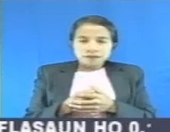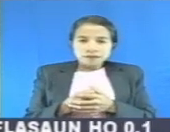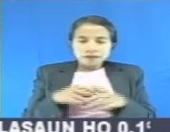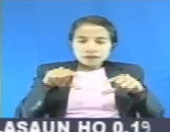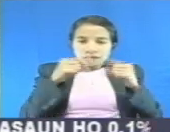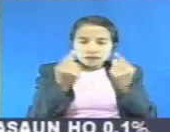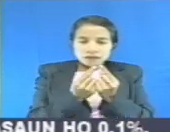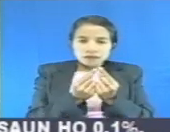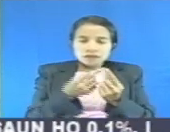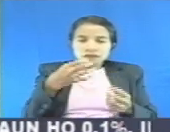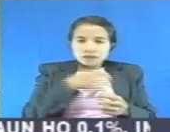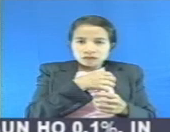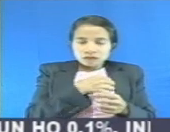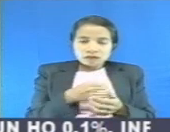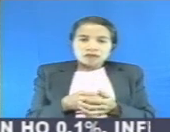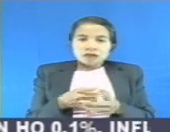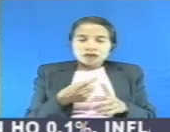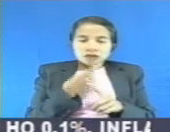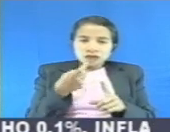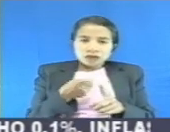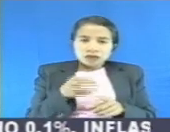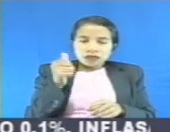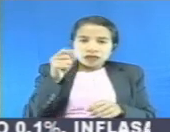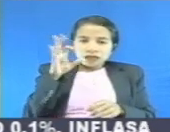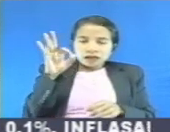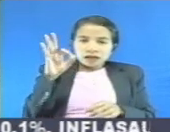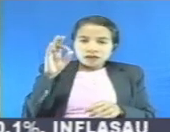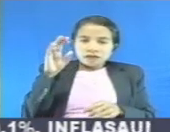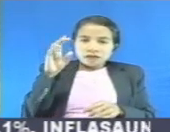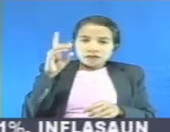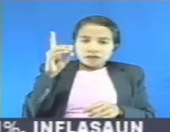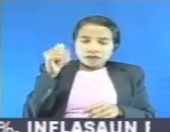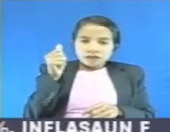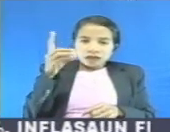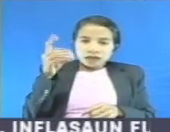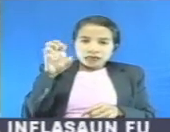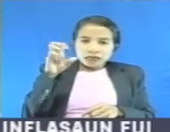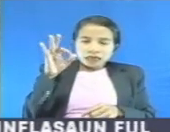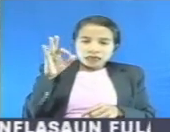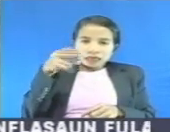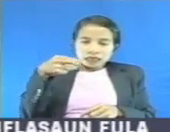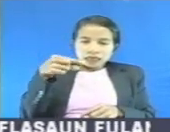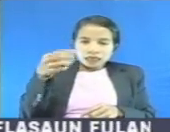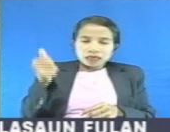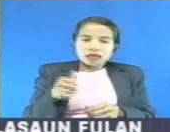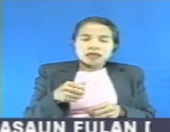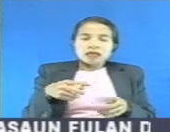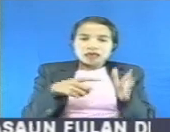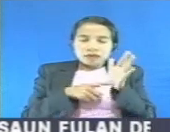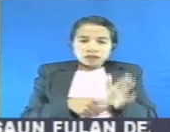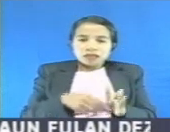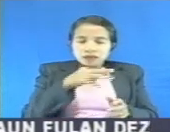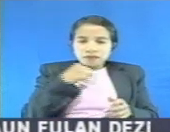Equipa Unidad de Narcótica acompaña José Alfandega, Policía Militar, representante Madre Amalcasi Dara Mulia